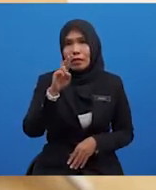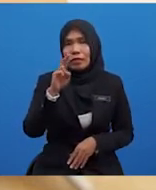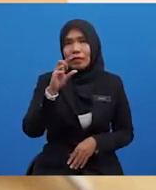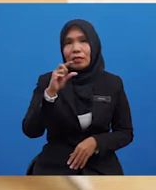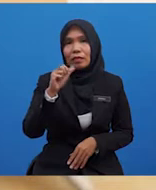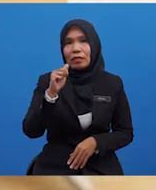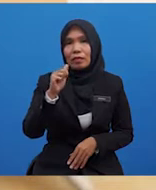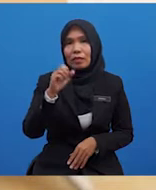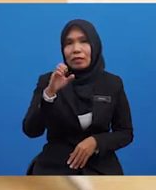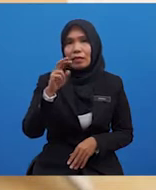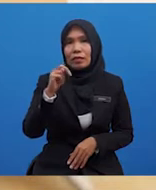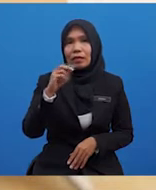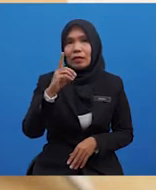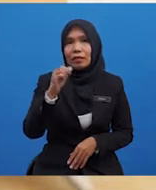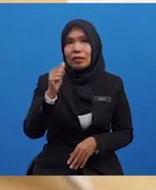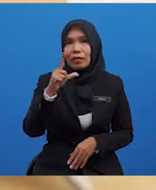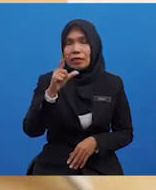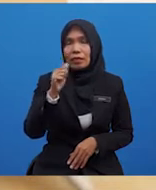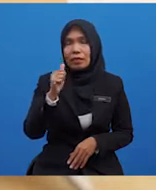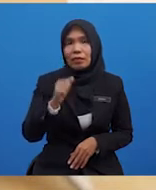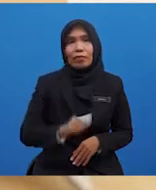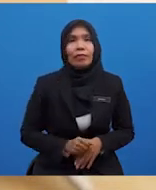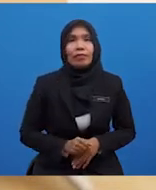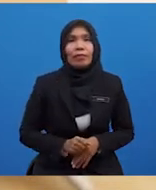dapat dilakukan.